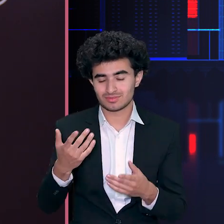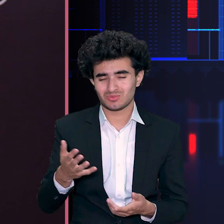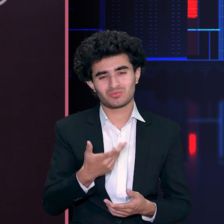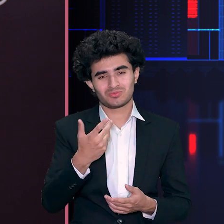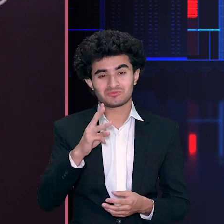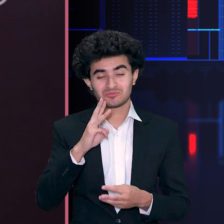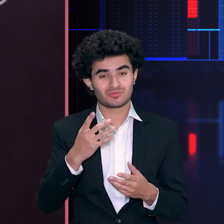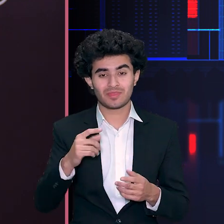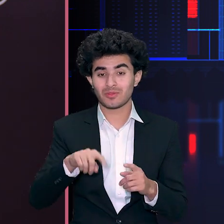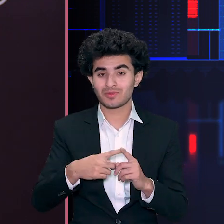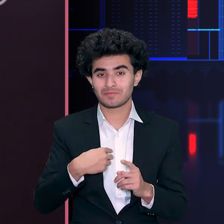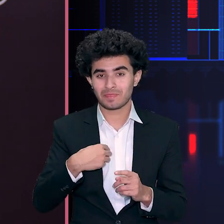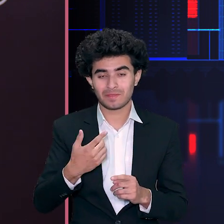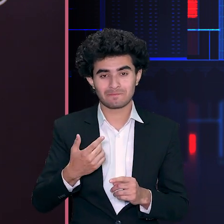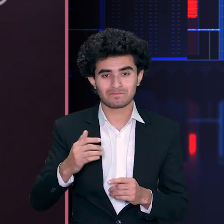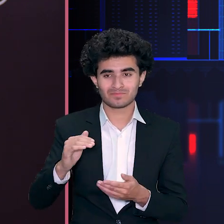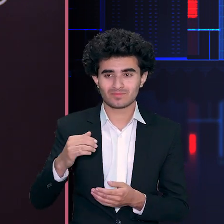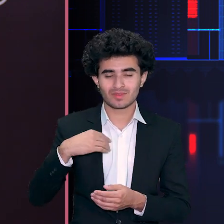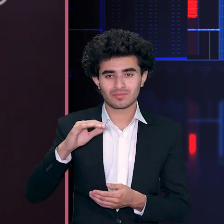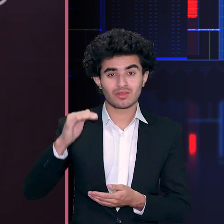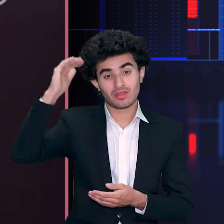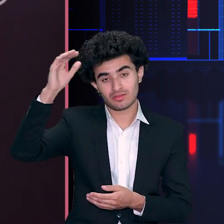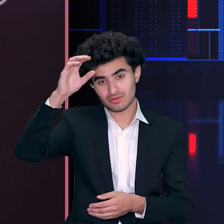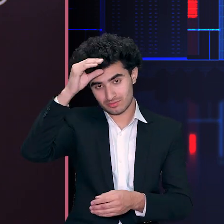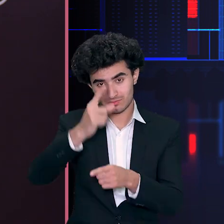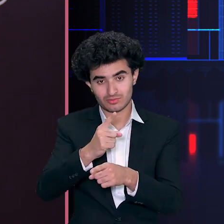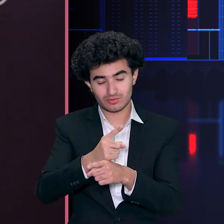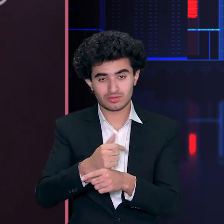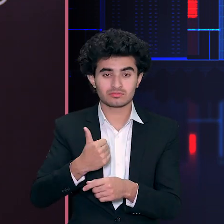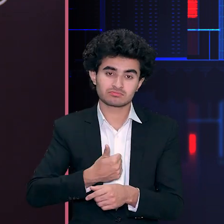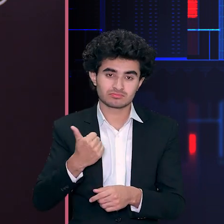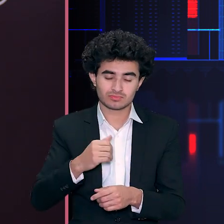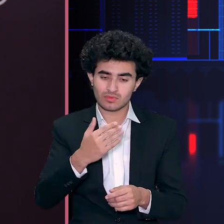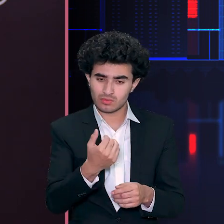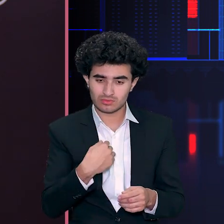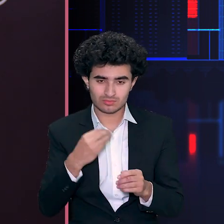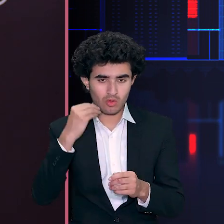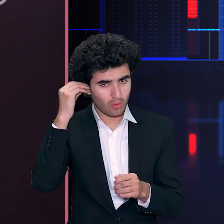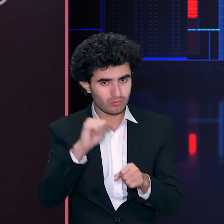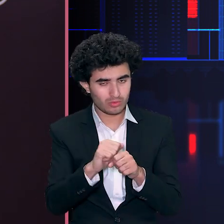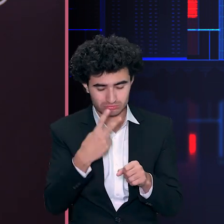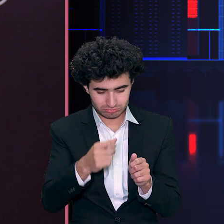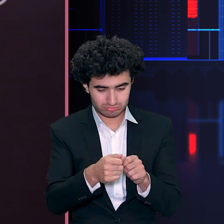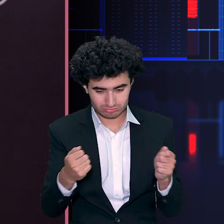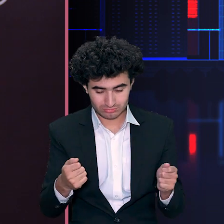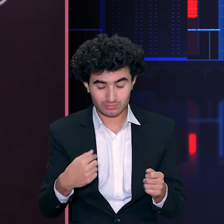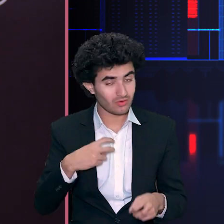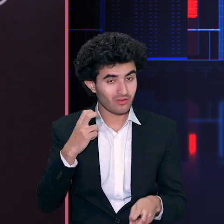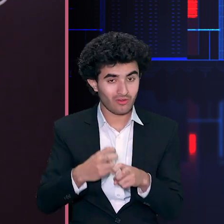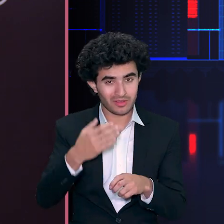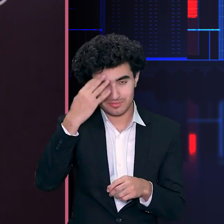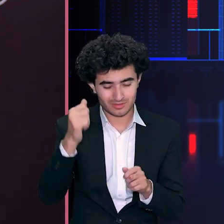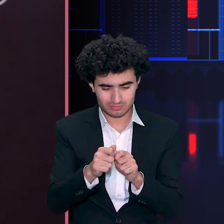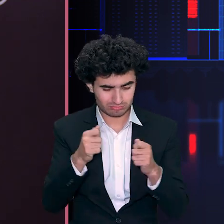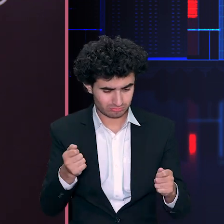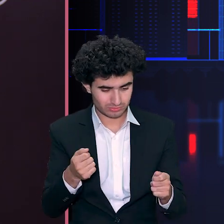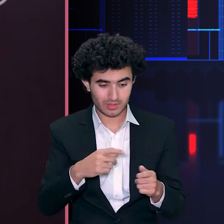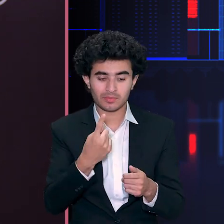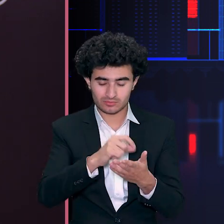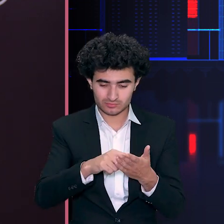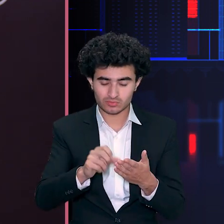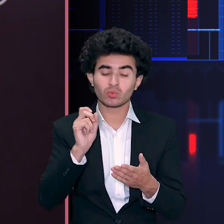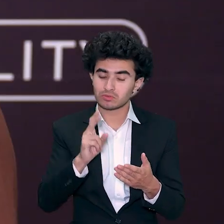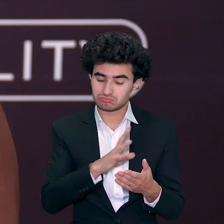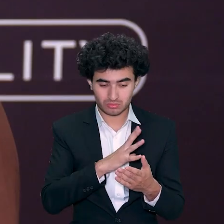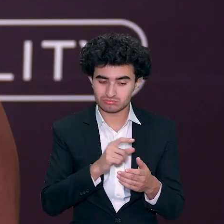ہوتا تھا. جب وہ چیک کرتا تھا اچھا پہلے پیج پہ میں نے ہوم ورک کیے، جب پیج پلٹاتا تھا تو اس میں کوئی تصویر ہوتی تھی یا ڈرائنگ ہوتا